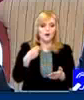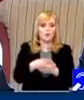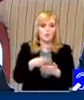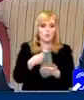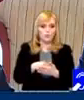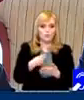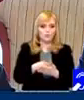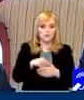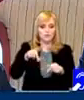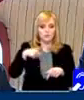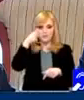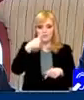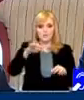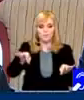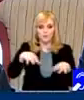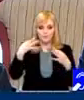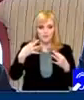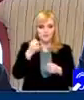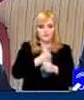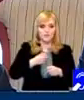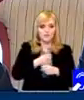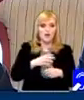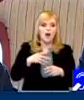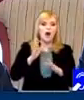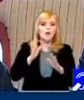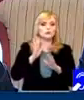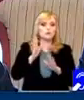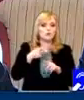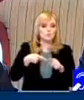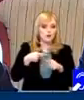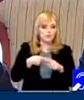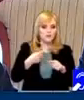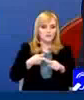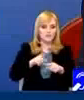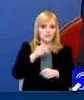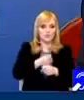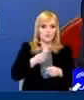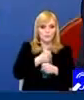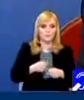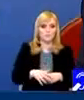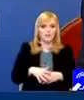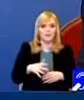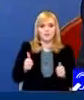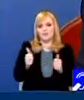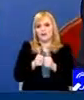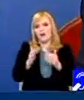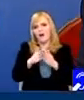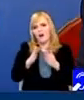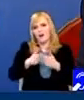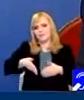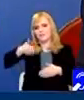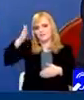Bugetul pentru anul ăsta ne permite să facem aproape jumătate din aceste lucrări. Și în cartiere, desigur că în